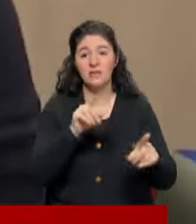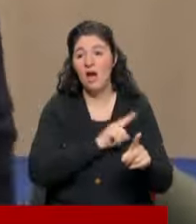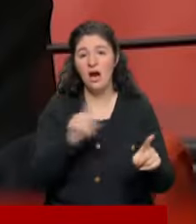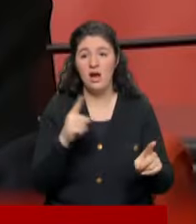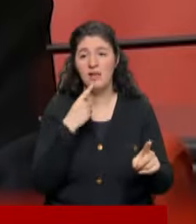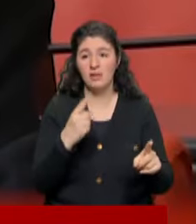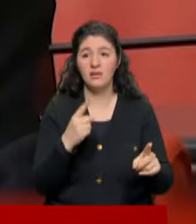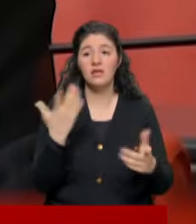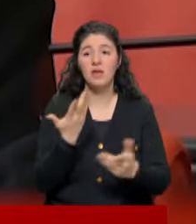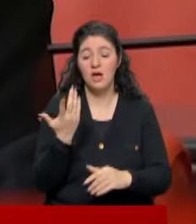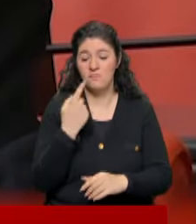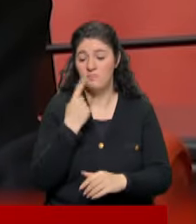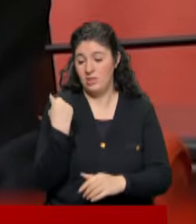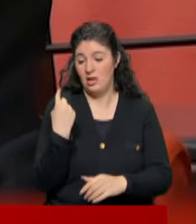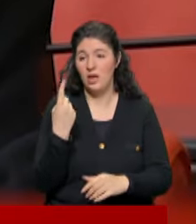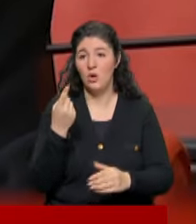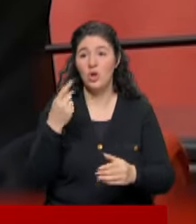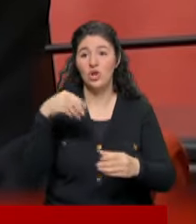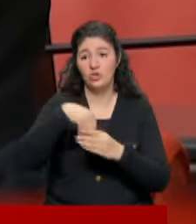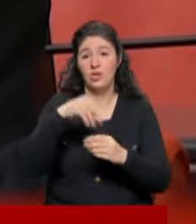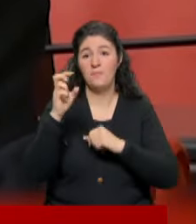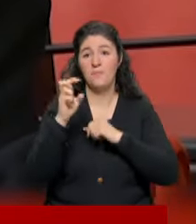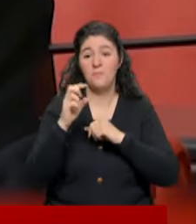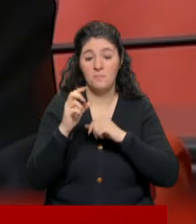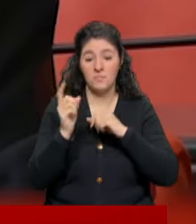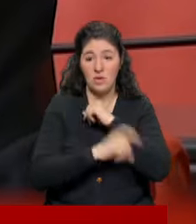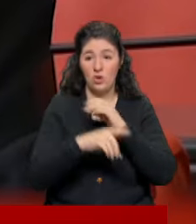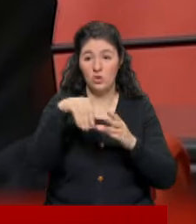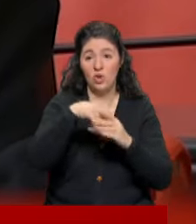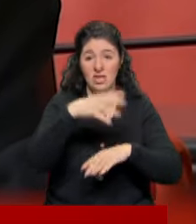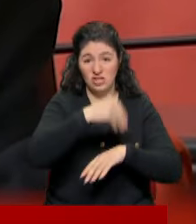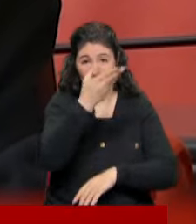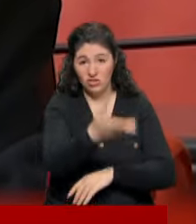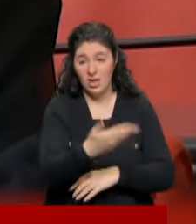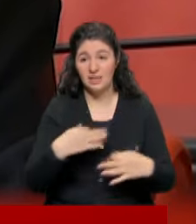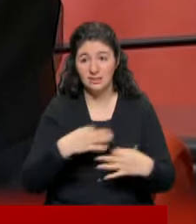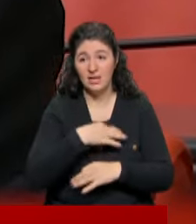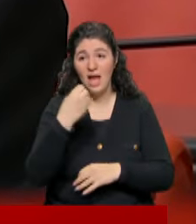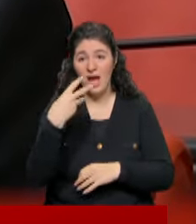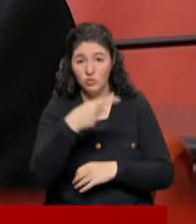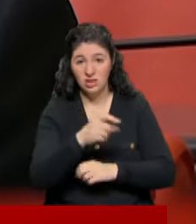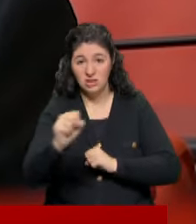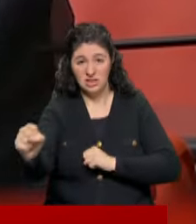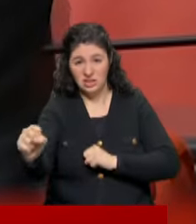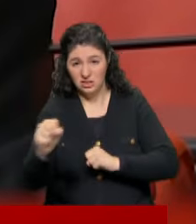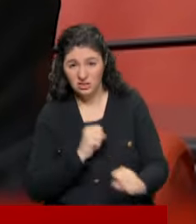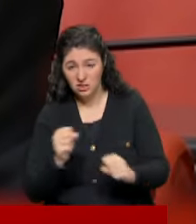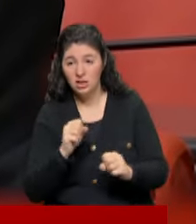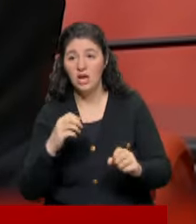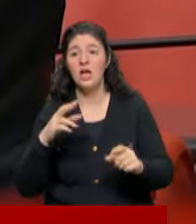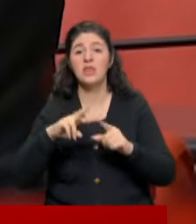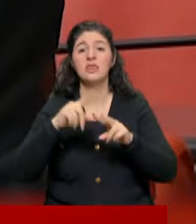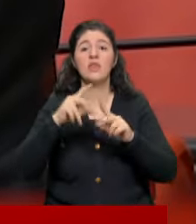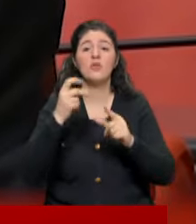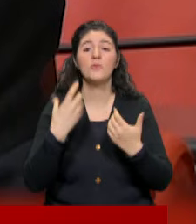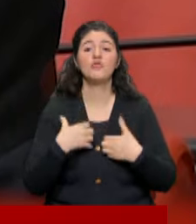hayır dedi. Daha geçen yıl bünyesinde terörü barındıran İsveç'e Sayın Erdoğan tepki göstermiş. NATO'nun